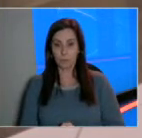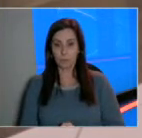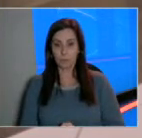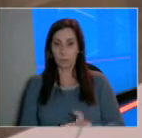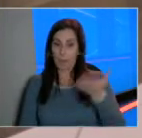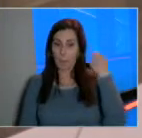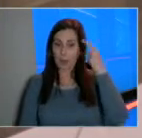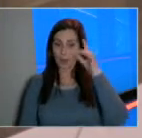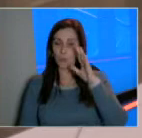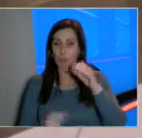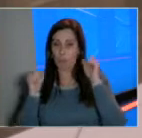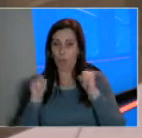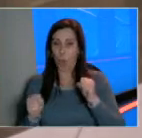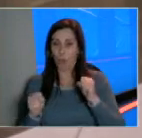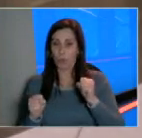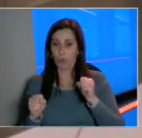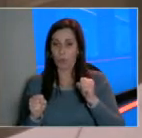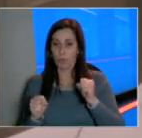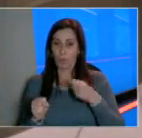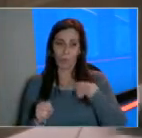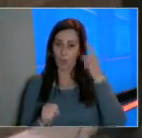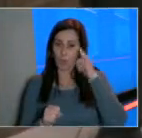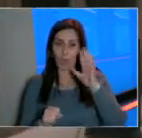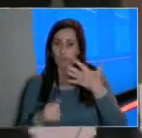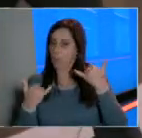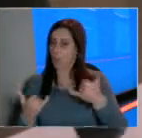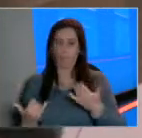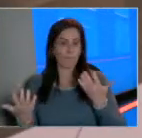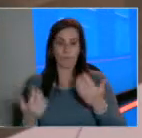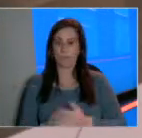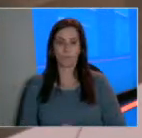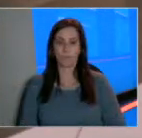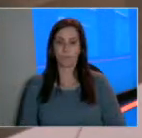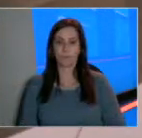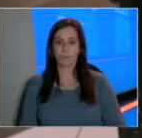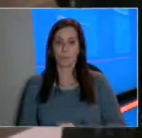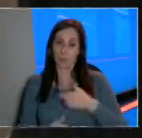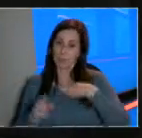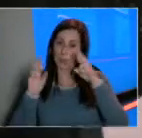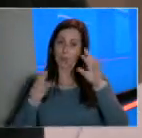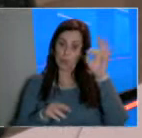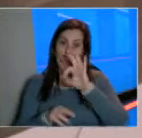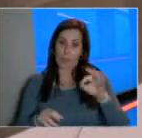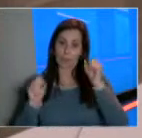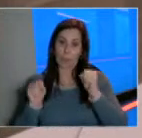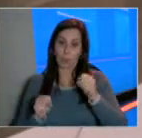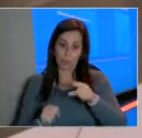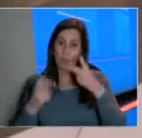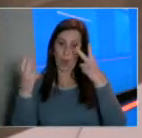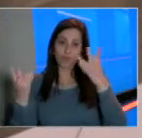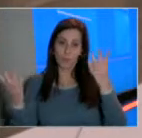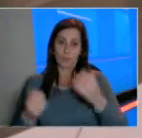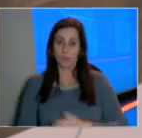פעם חשבנו שהביטחון, אני לא יודעת איפה זה עומד היום. אני מקווה שזה עדיין שם, כי זה